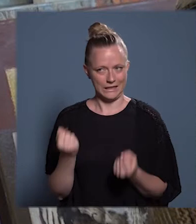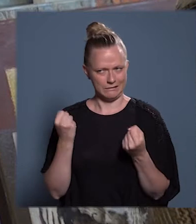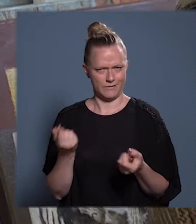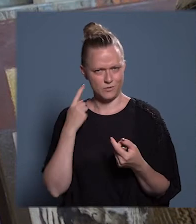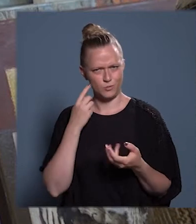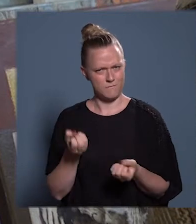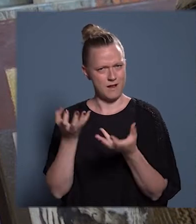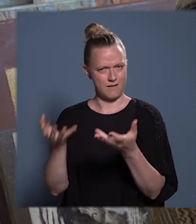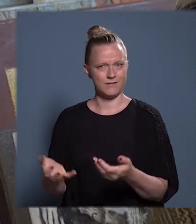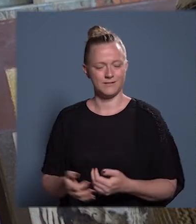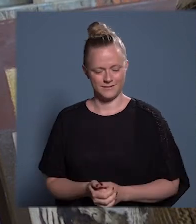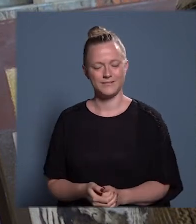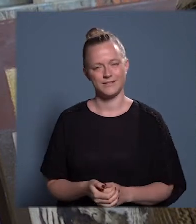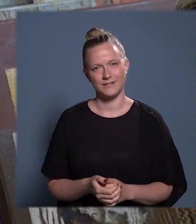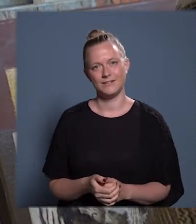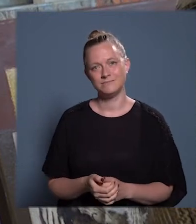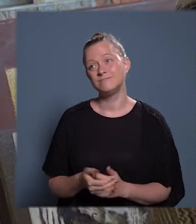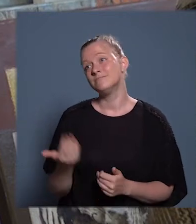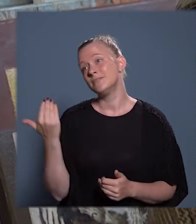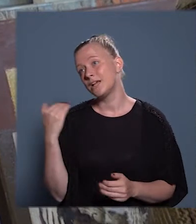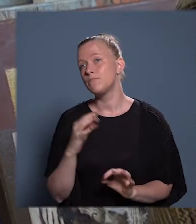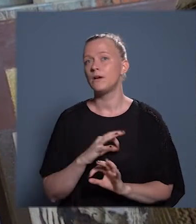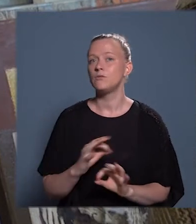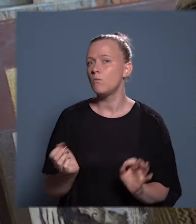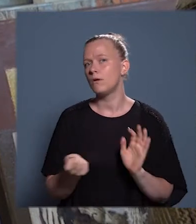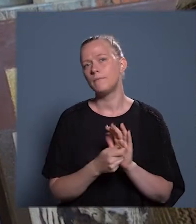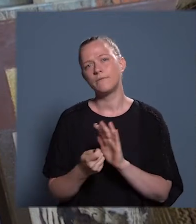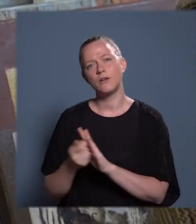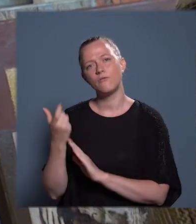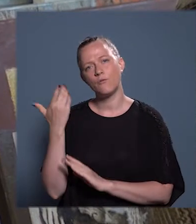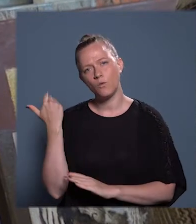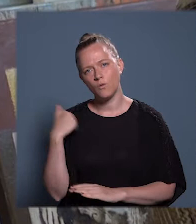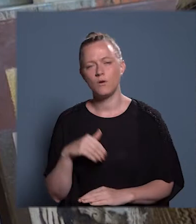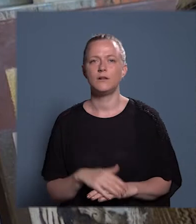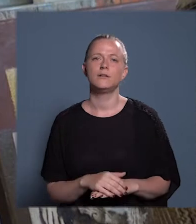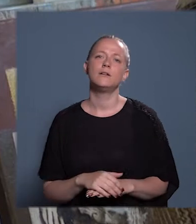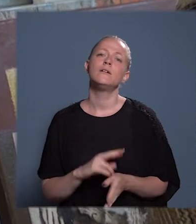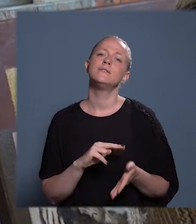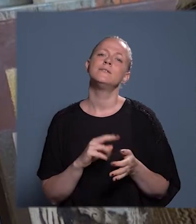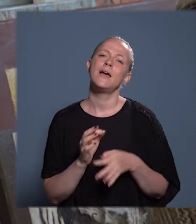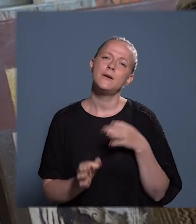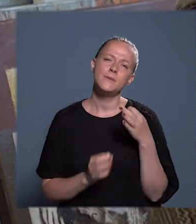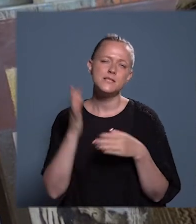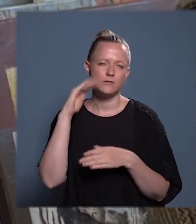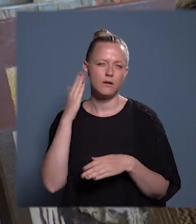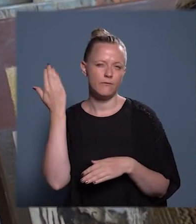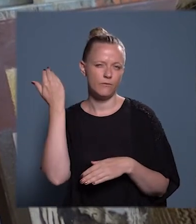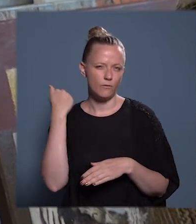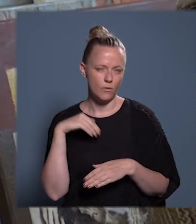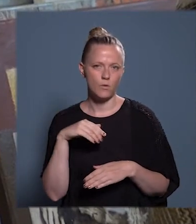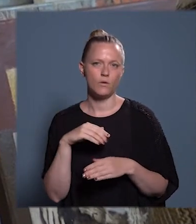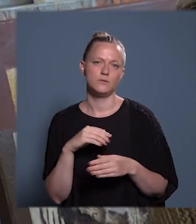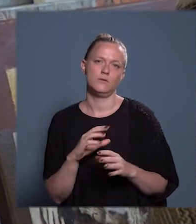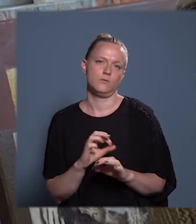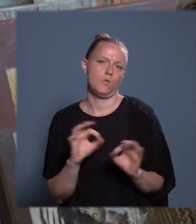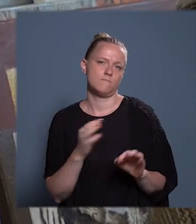megválni. Ugye régebben még jobban megvették a képemet, mert a természet elbűt képeket jobban